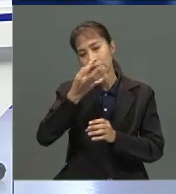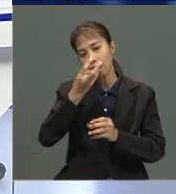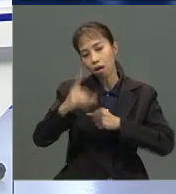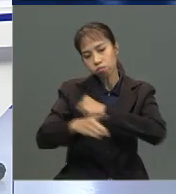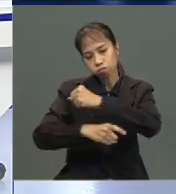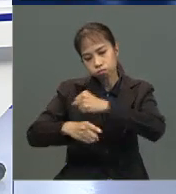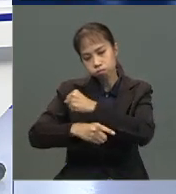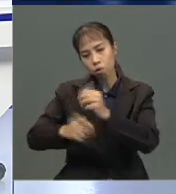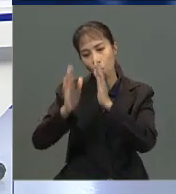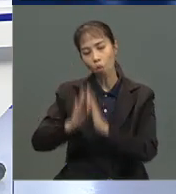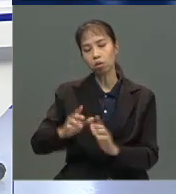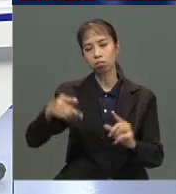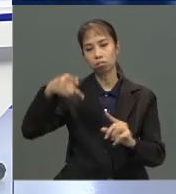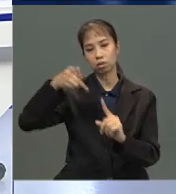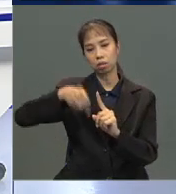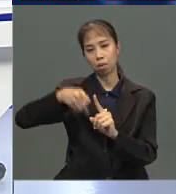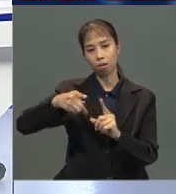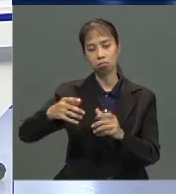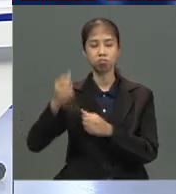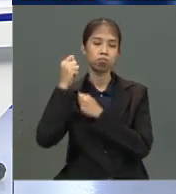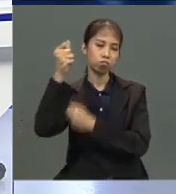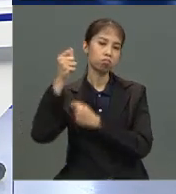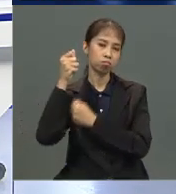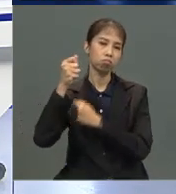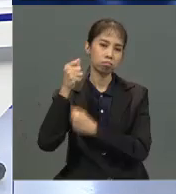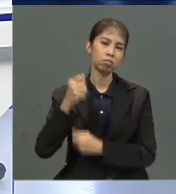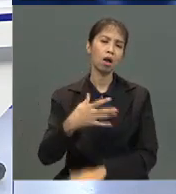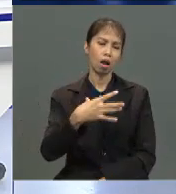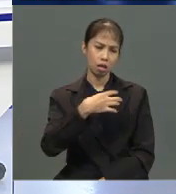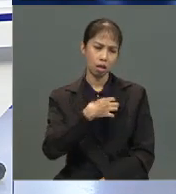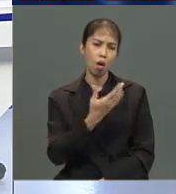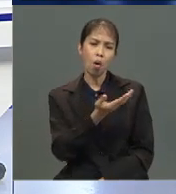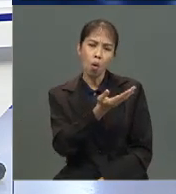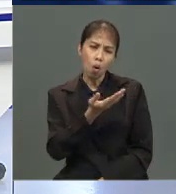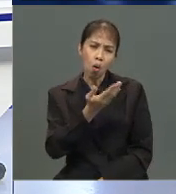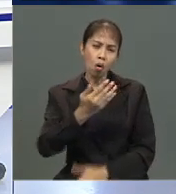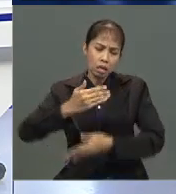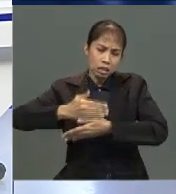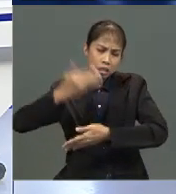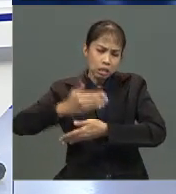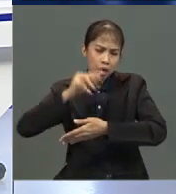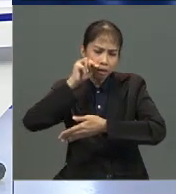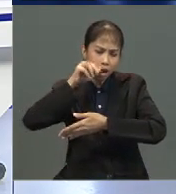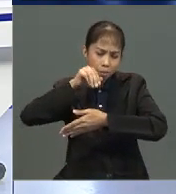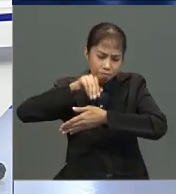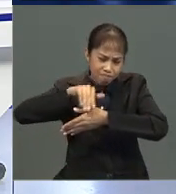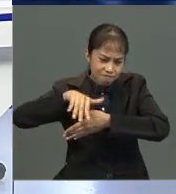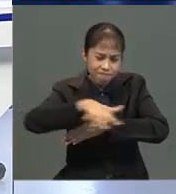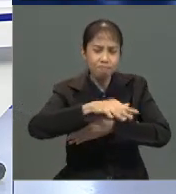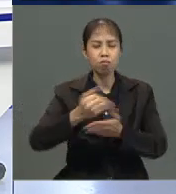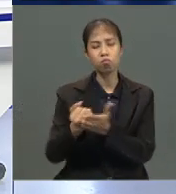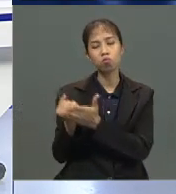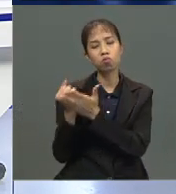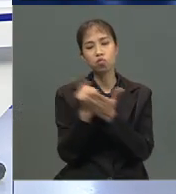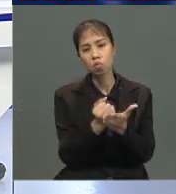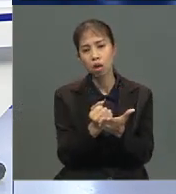ตัวกันกว่า 1,000 คนกดดันประท้วงขอให้เขื่อนนเรศวรช่วยปล่อยน้ำเอามาช่วยชา